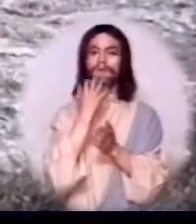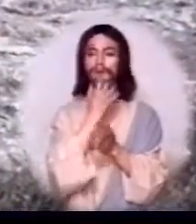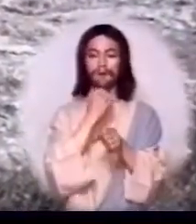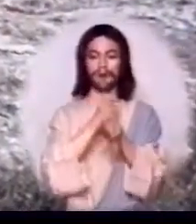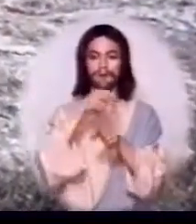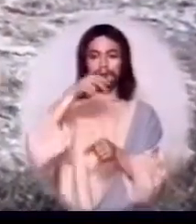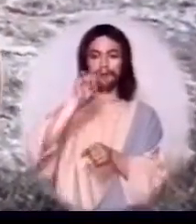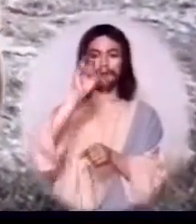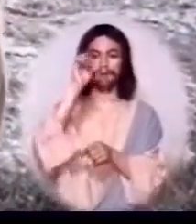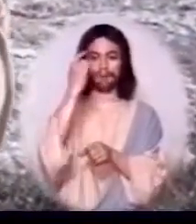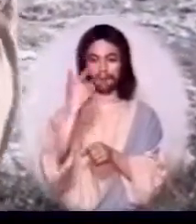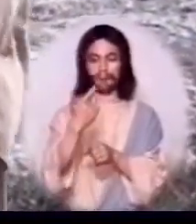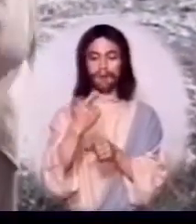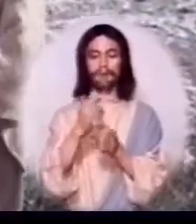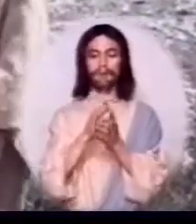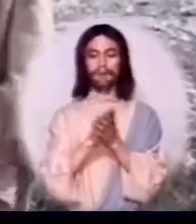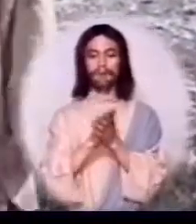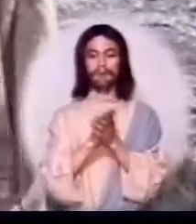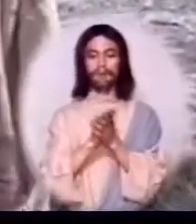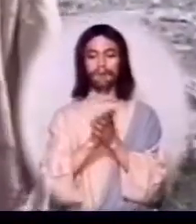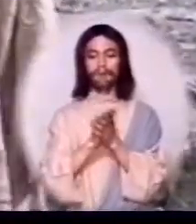베드로라 하는 시몬과